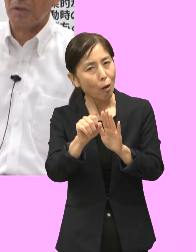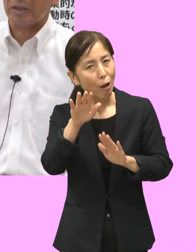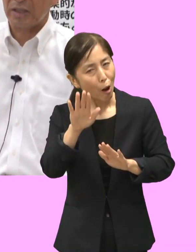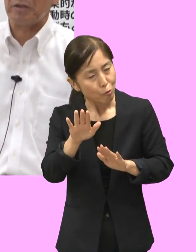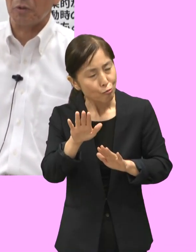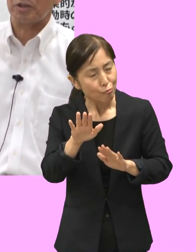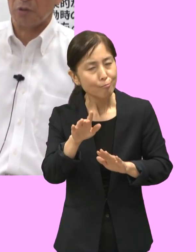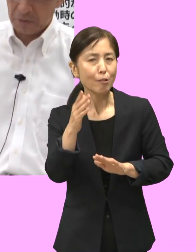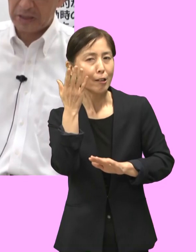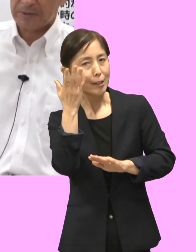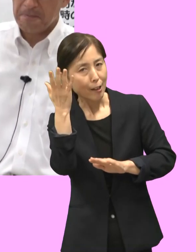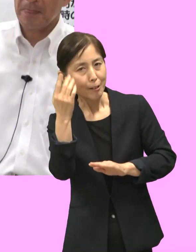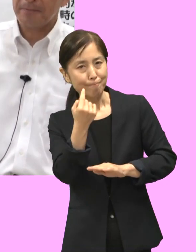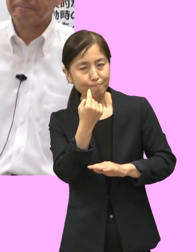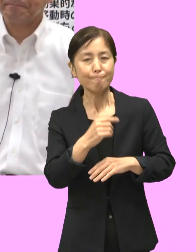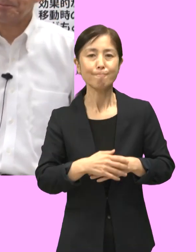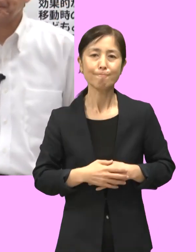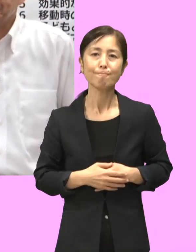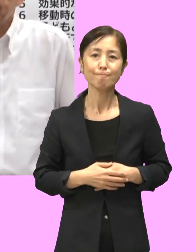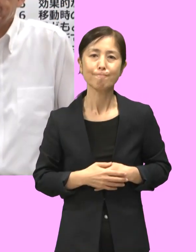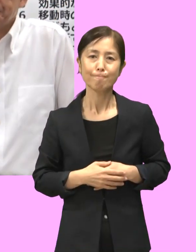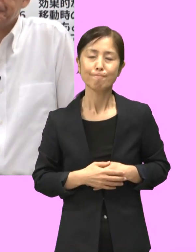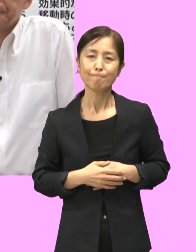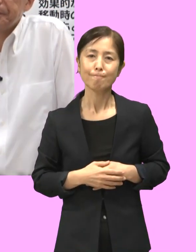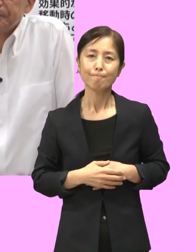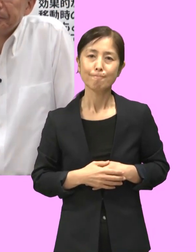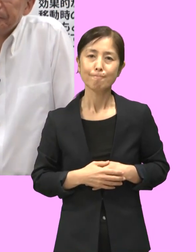ることを期待をしております。